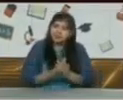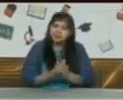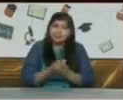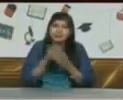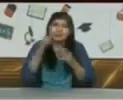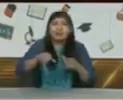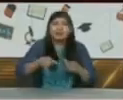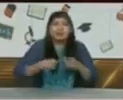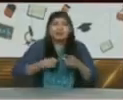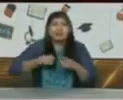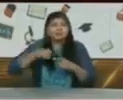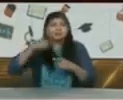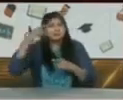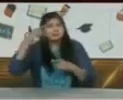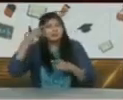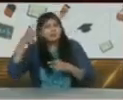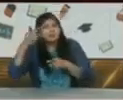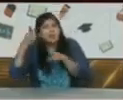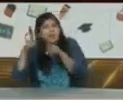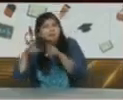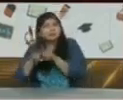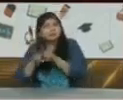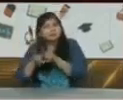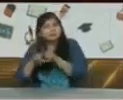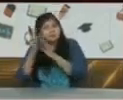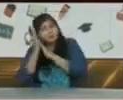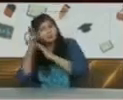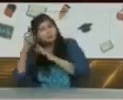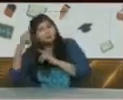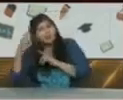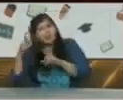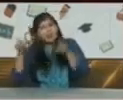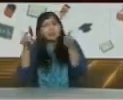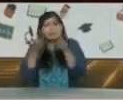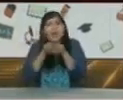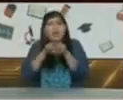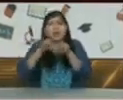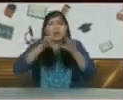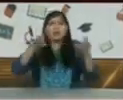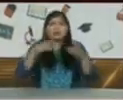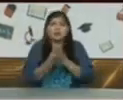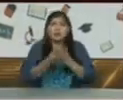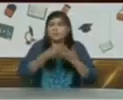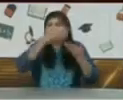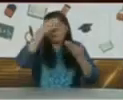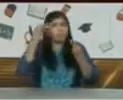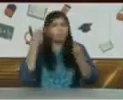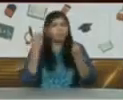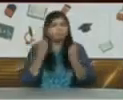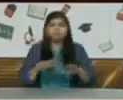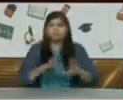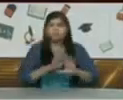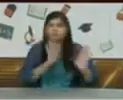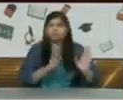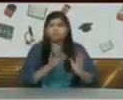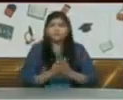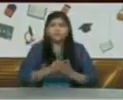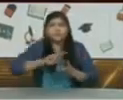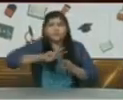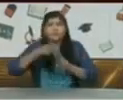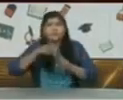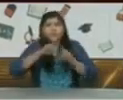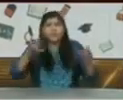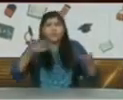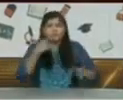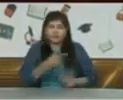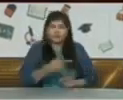आपके विचार प्रवाह का हिस्सा बन गई हैं, उन्हें आप कभी नहीं भूलते हैं। दूसरे शब्दों में